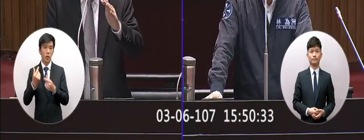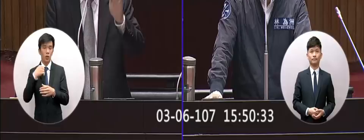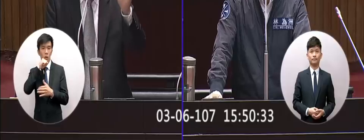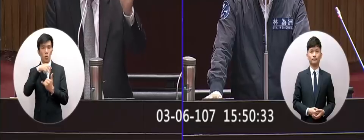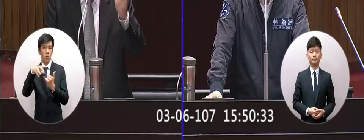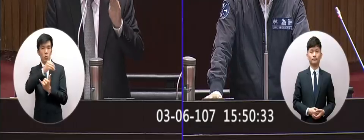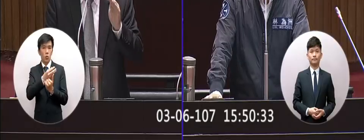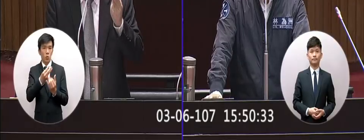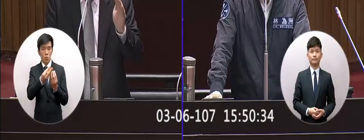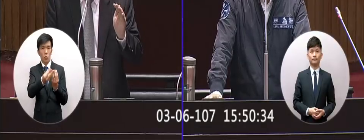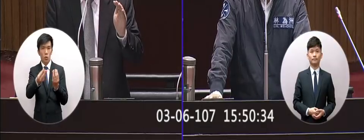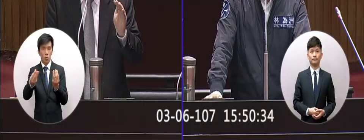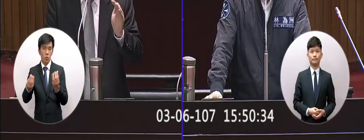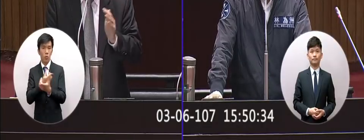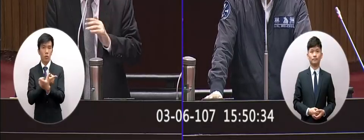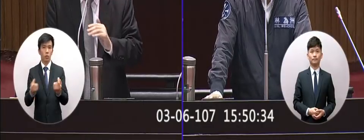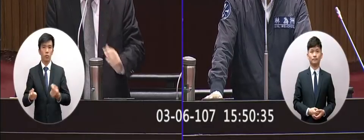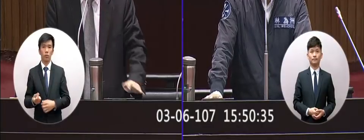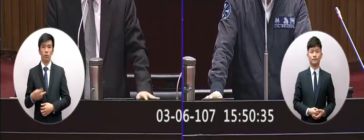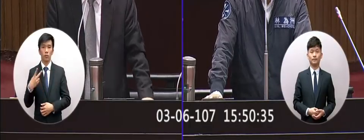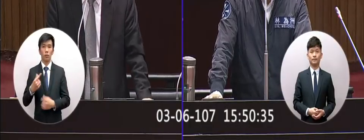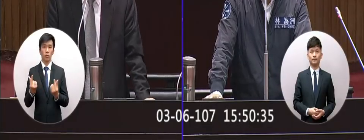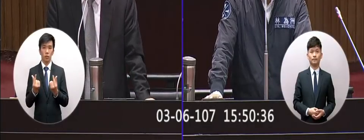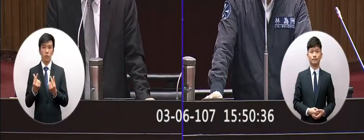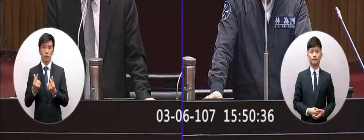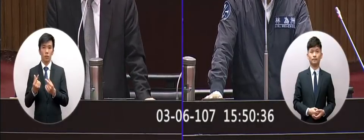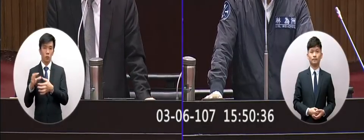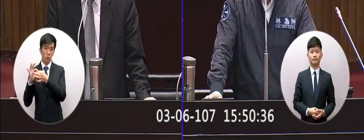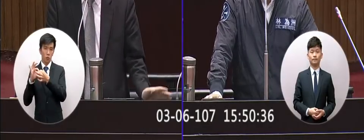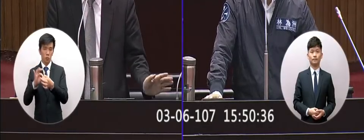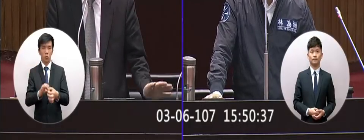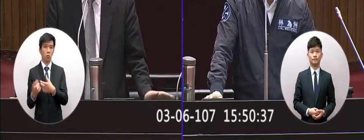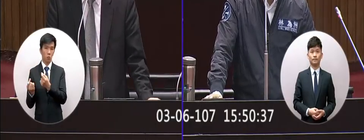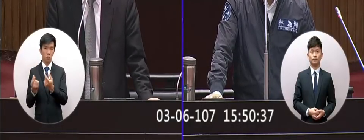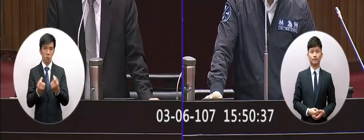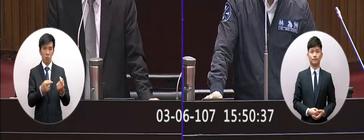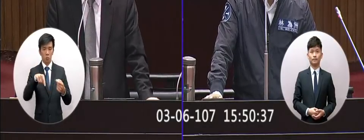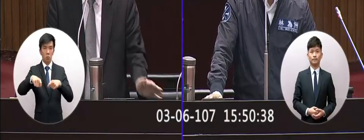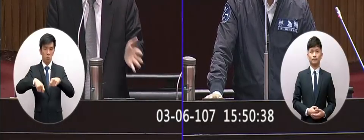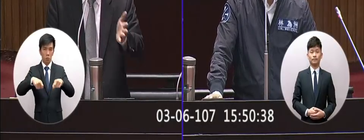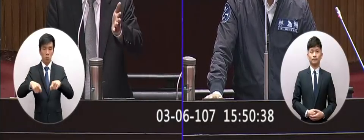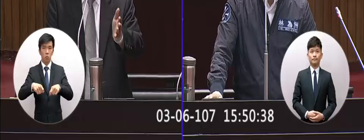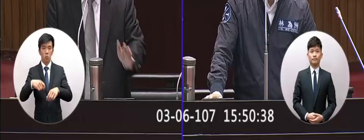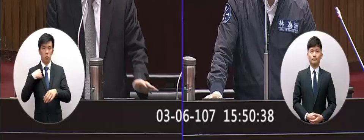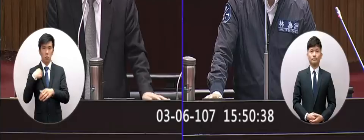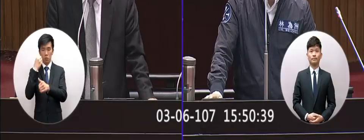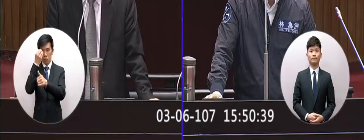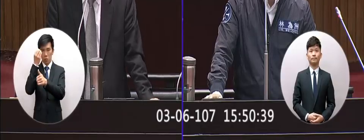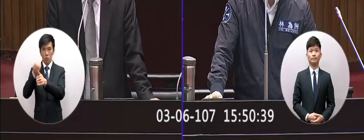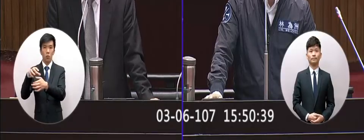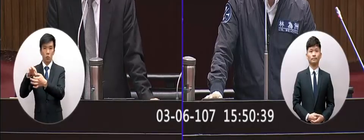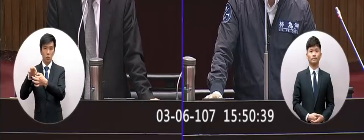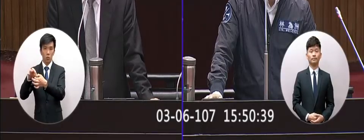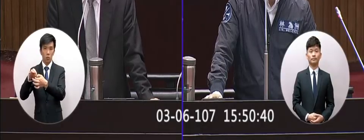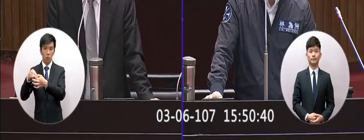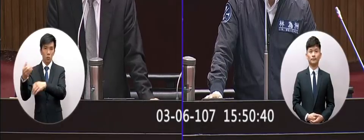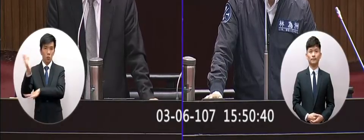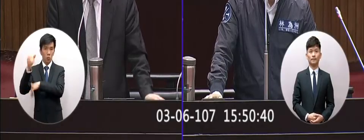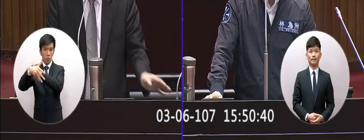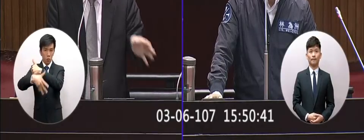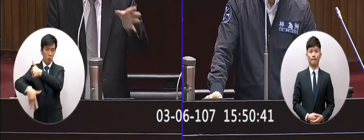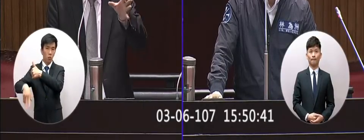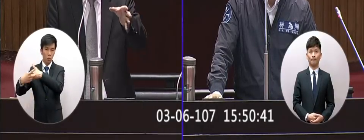以及你刚提到的比较着重的生生不息的规划。那我也会请相关的部会哈、哦，跟林委员配